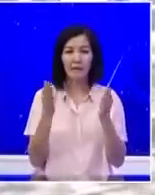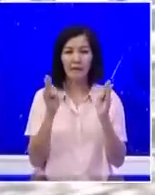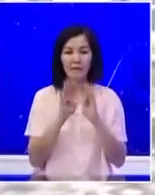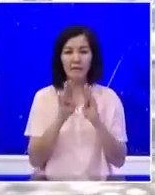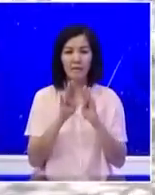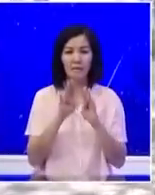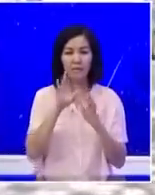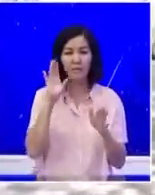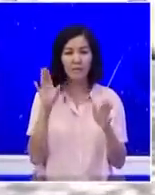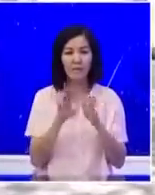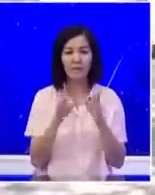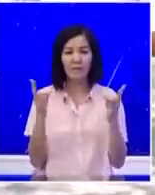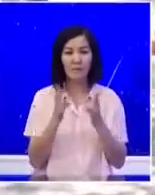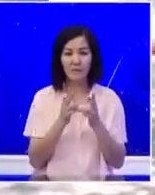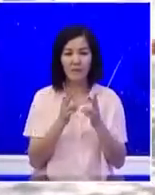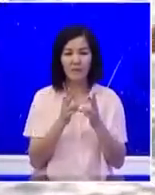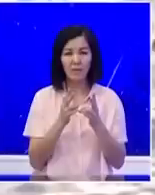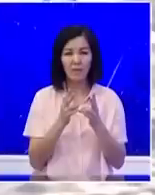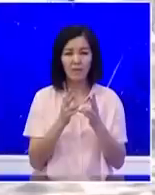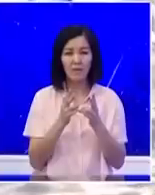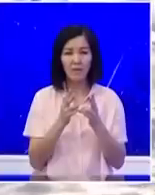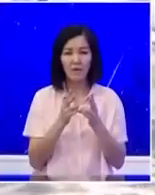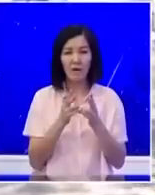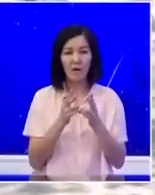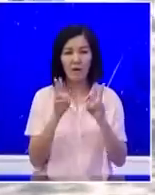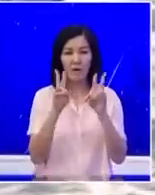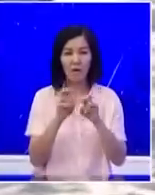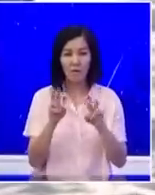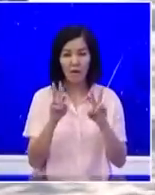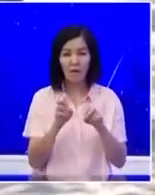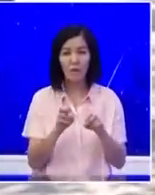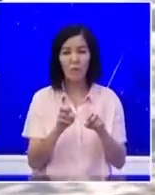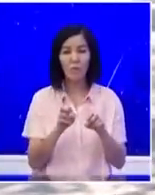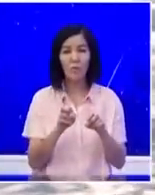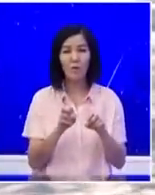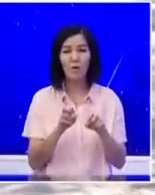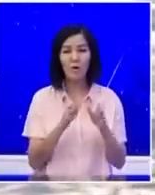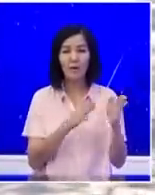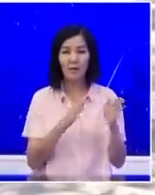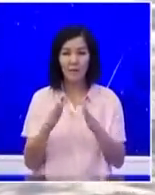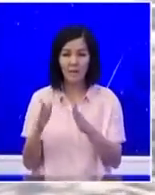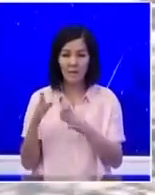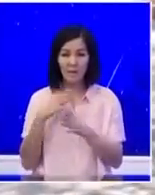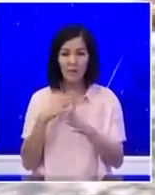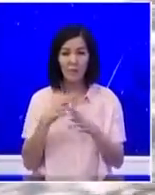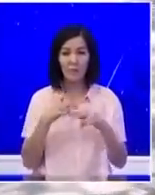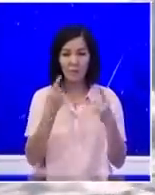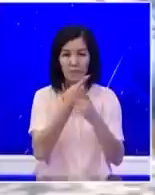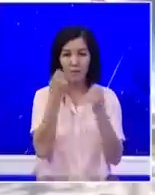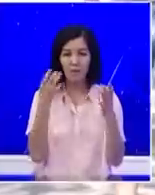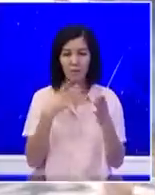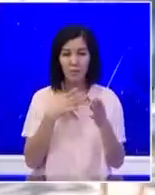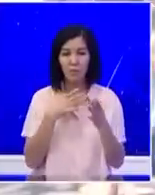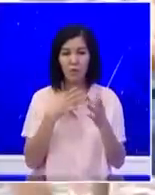тәртіптің сақталуын қадағалау, ретке келтіру, ескерту.